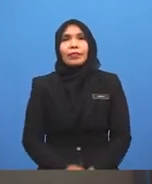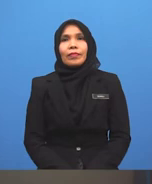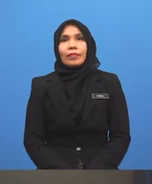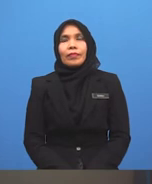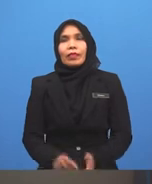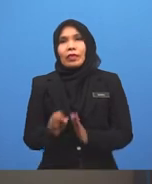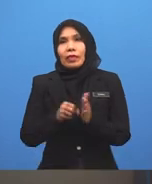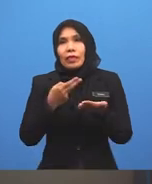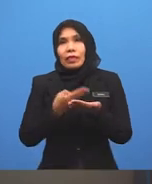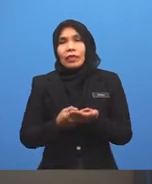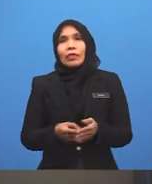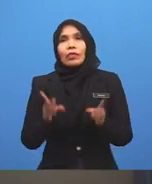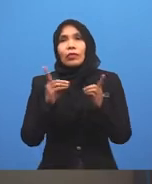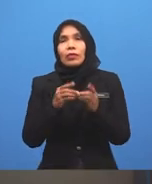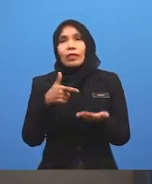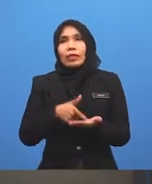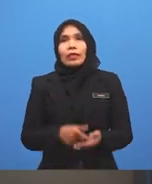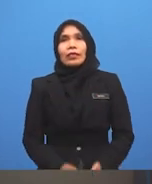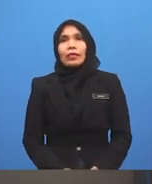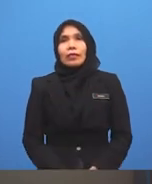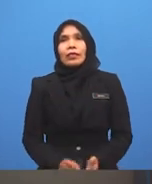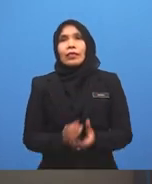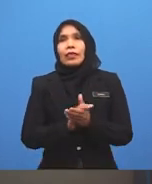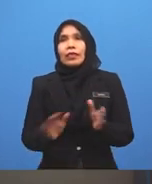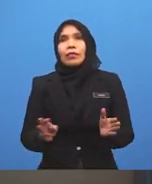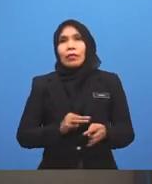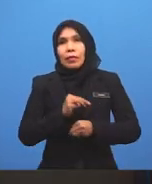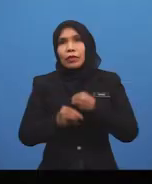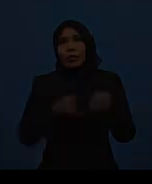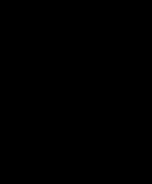Sehingga kita berjumpa lagi, sekian dari saya. Selamat maju jaya!